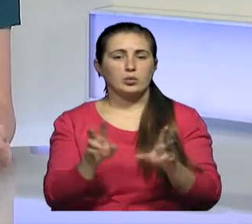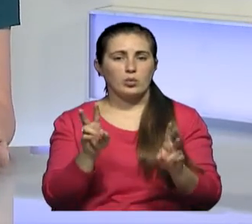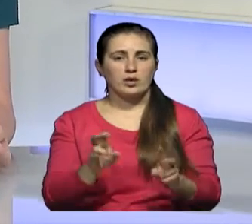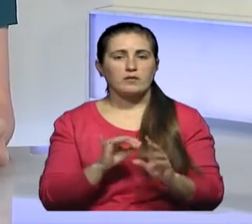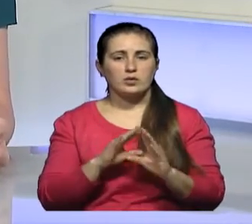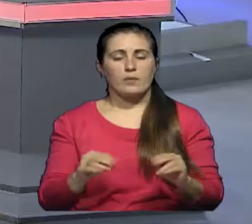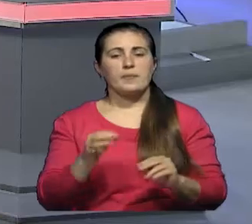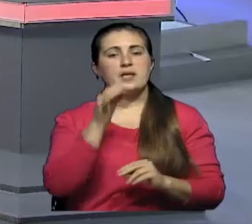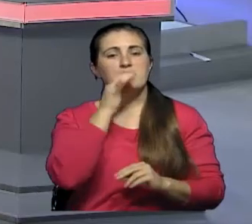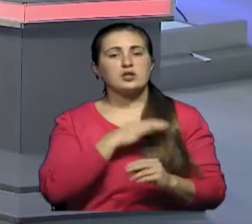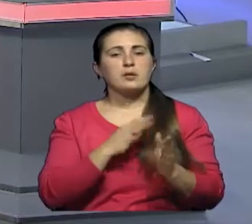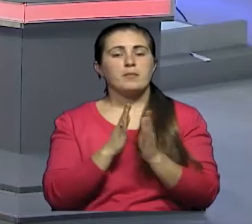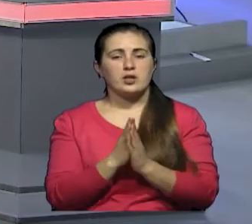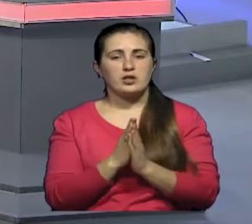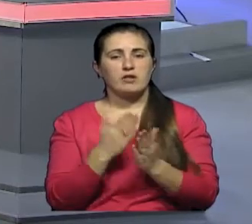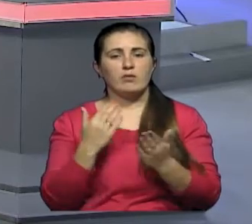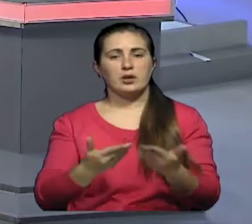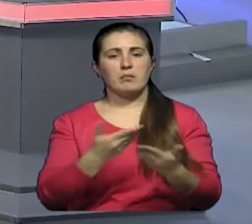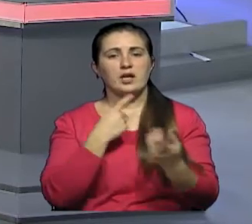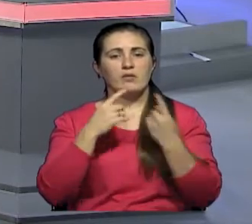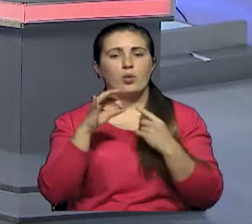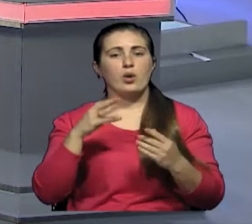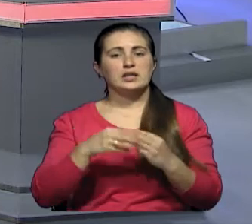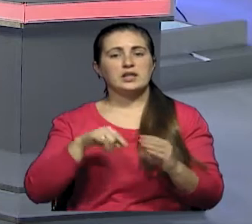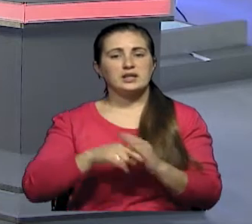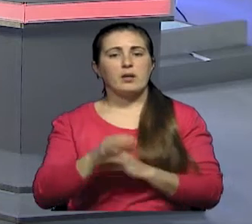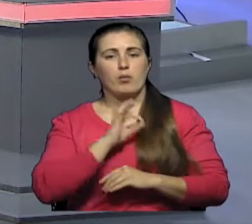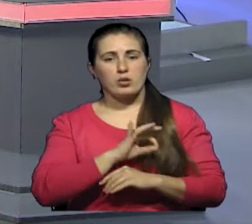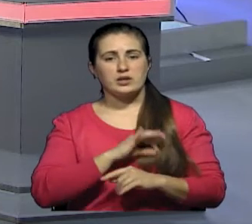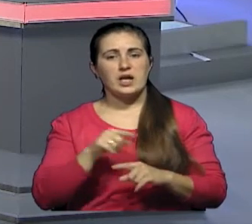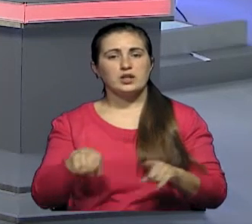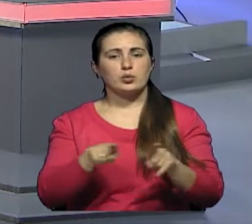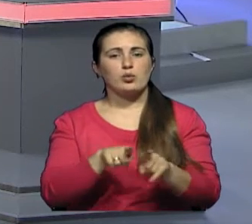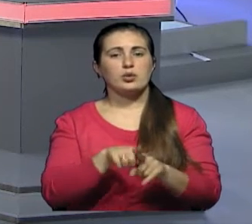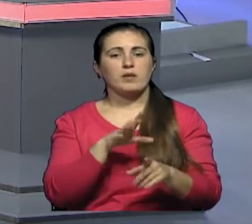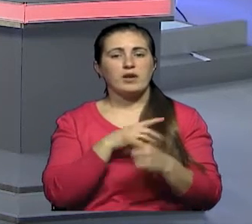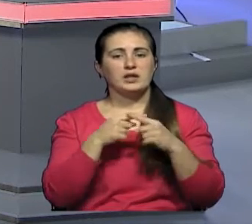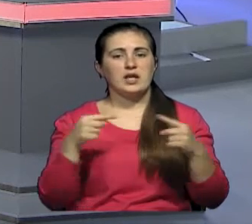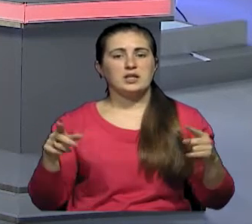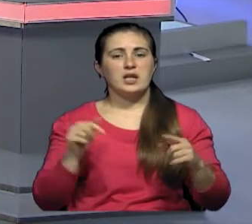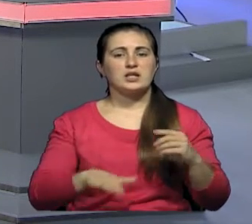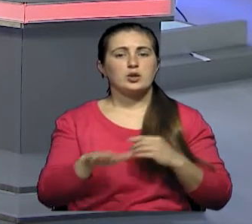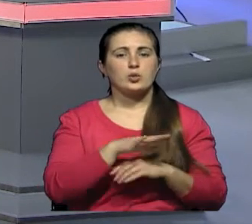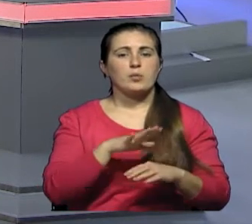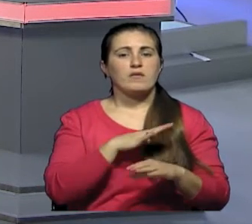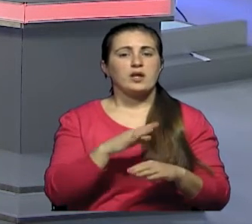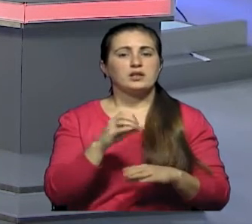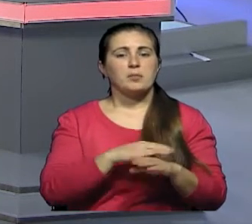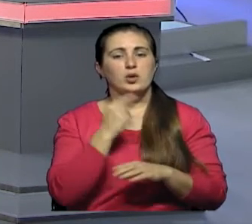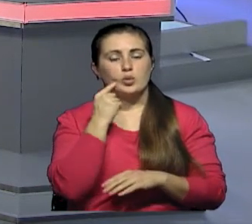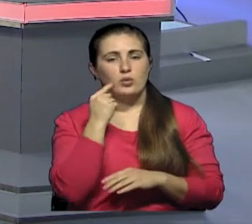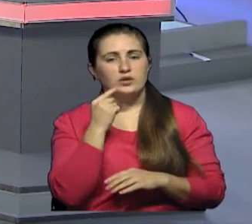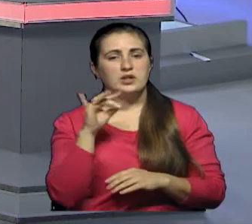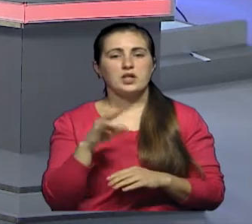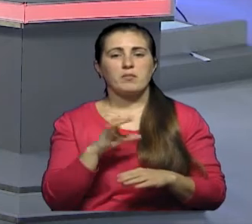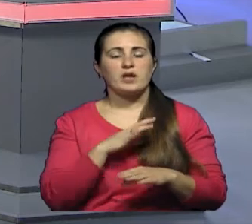скажите пожалуйста ну вот мы говорили о недра пользователях они же тоже бывают разные как и территории бывают добросовестны недропользователи бывают